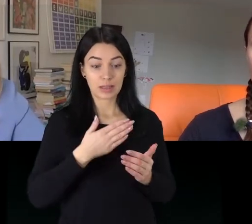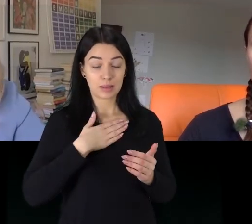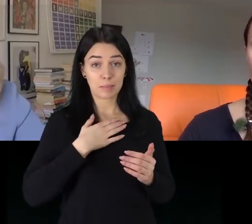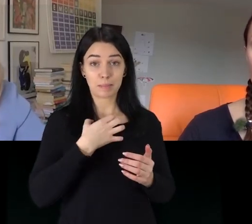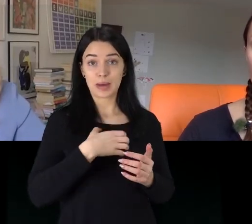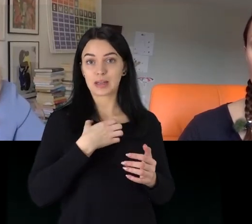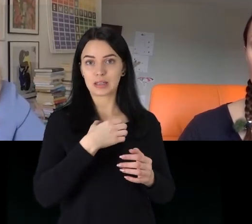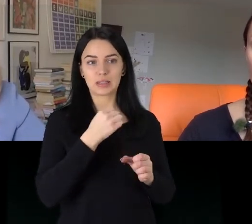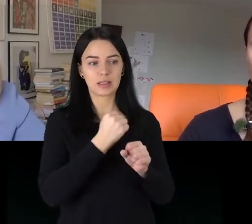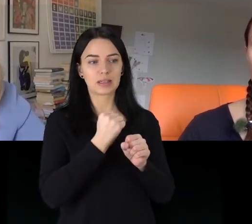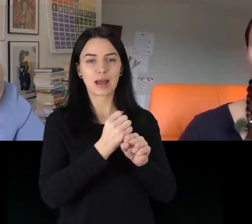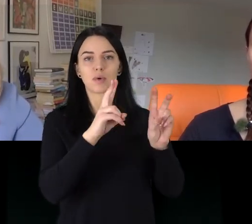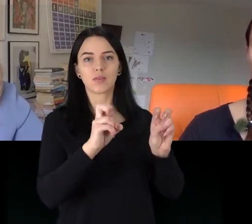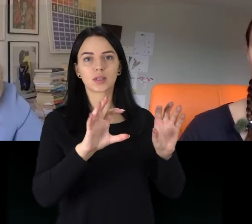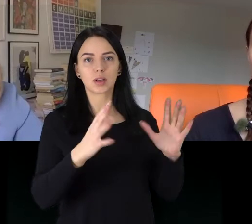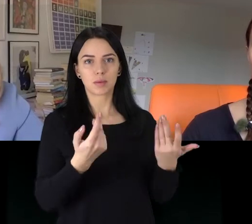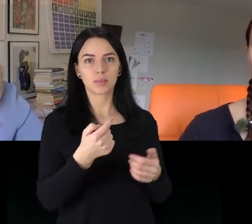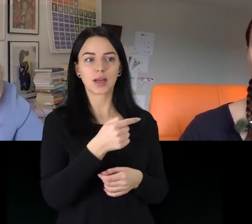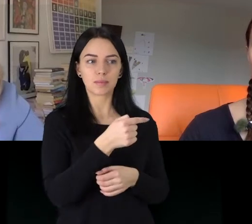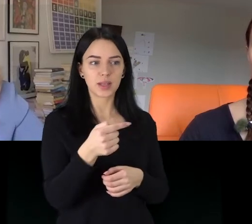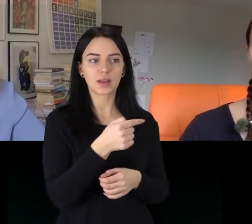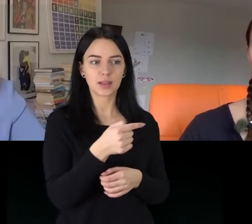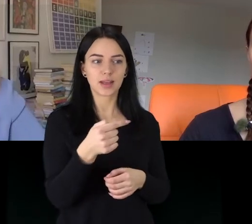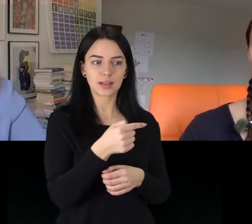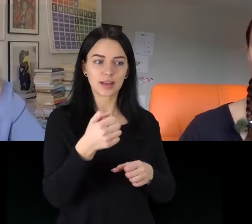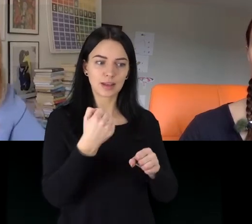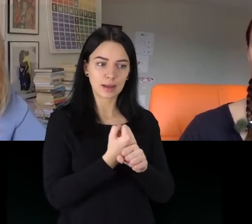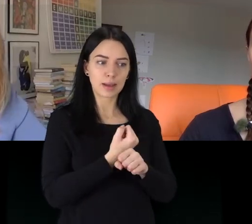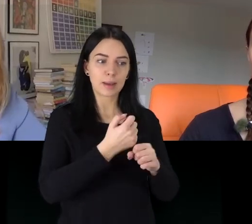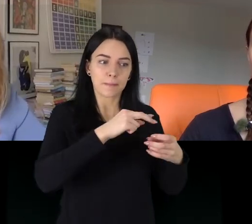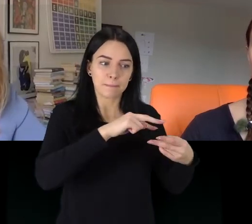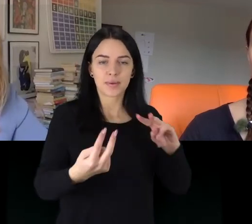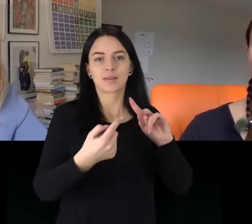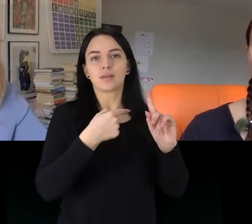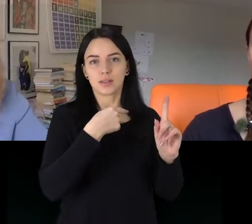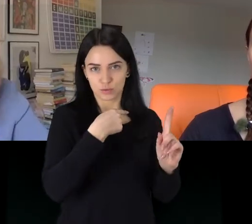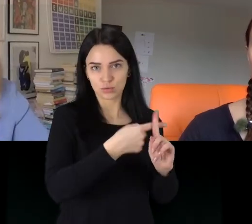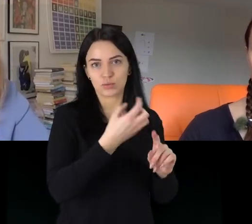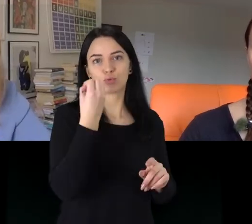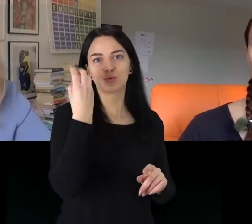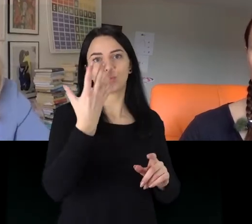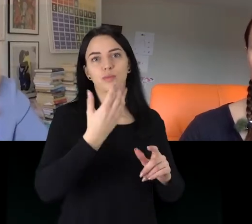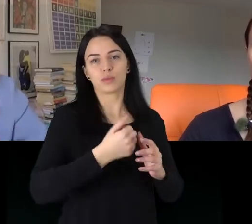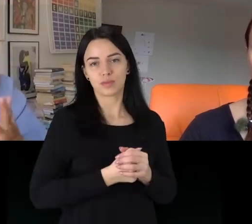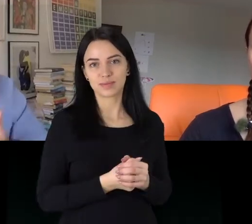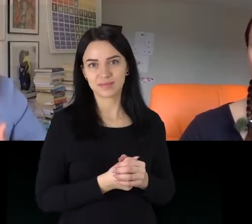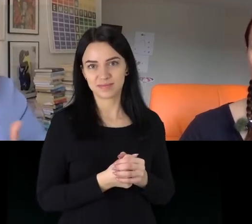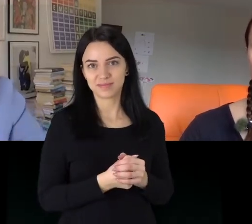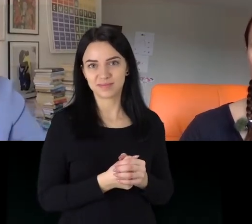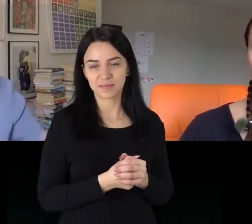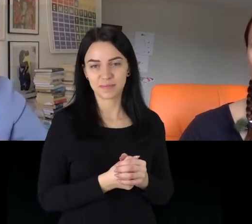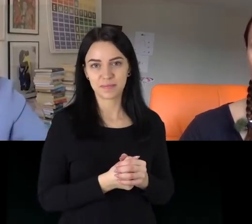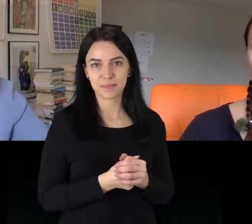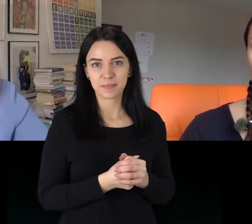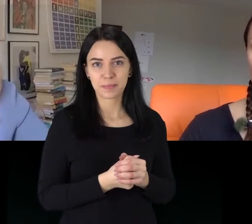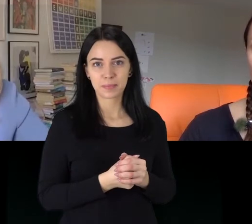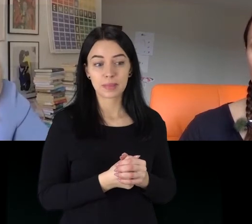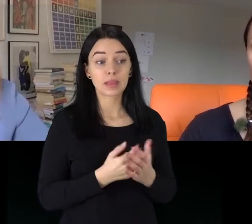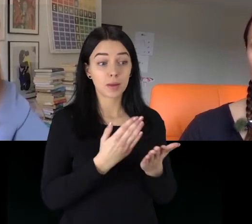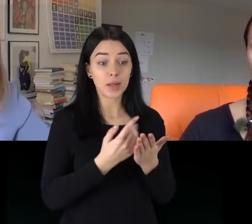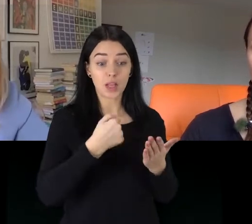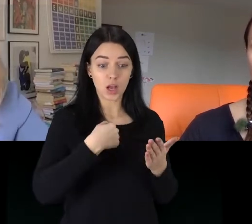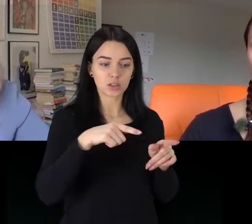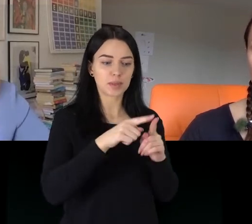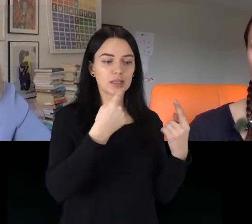tai yra nieko kito, kaip tik neigimo pralaužimas. Tai su priklausomai žmonėm, nes jie man visą laiką, arba kitiem priklausomybių konsultantam,